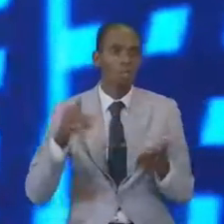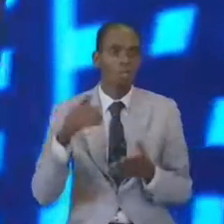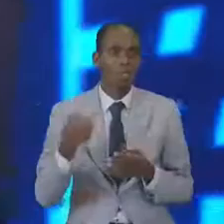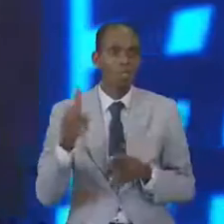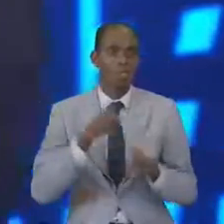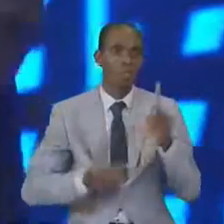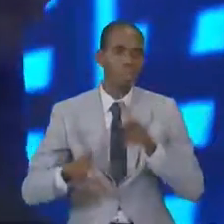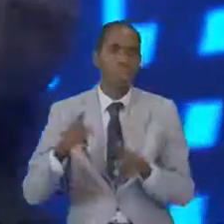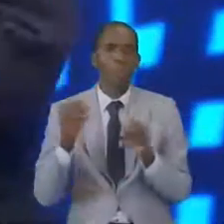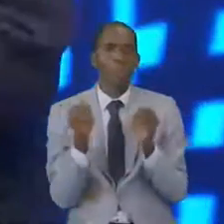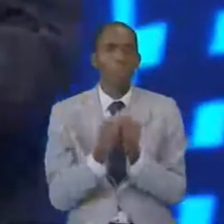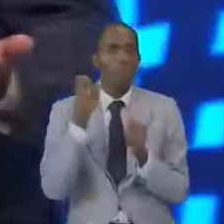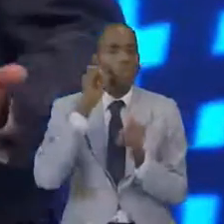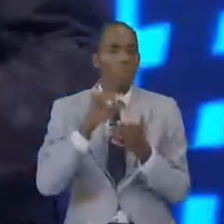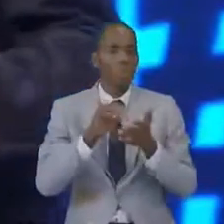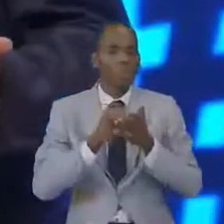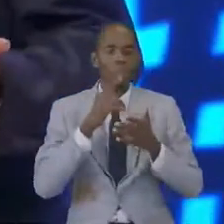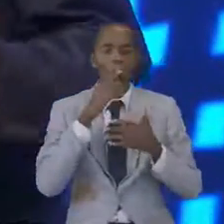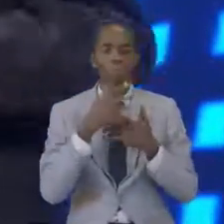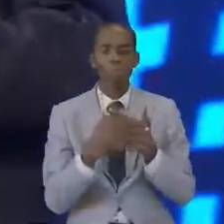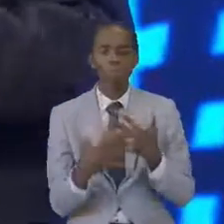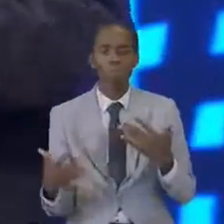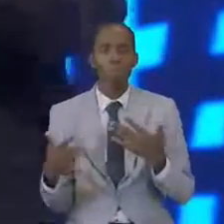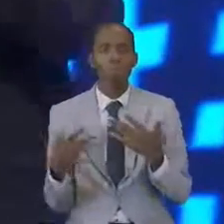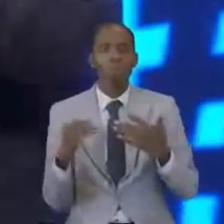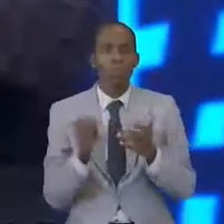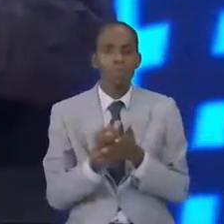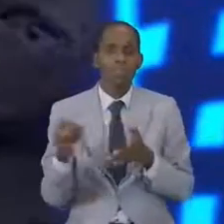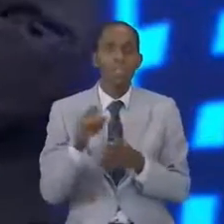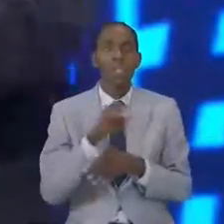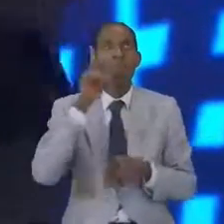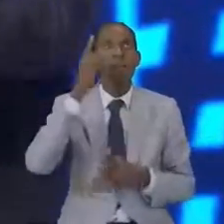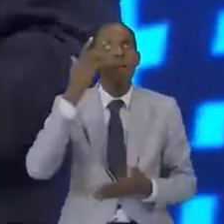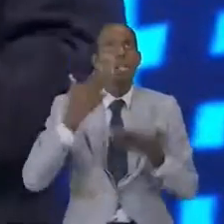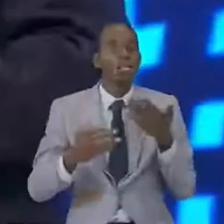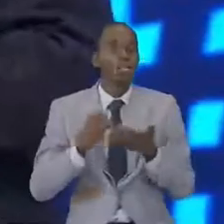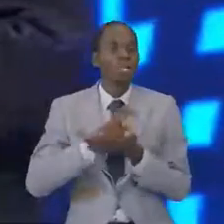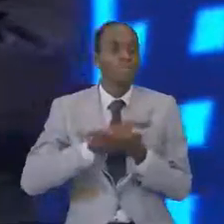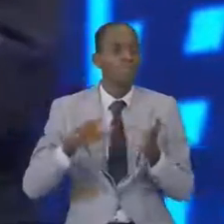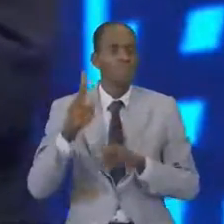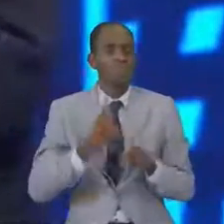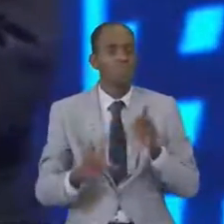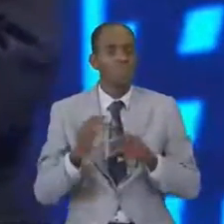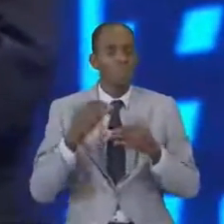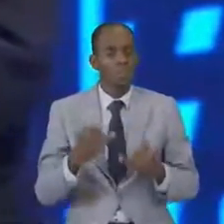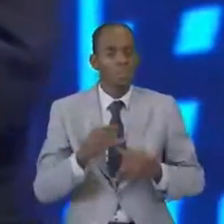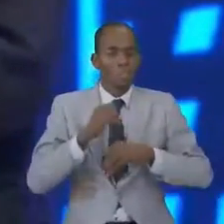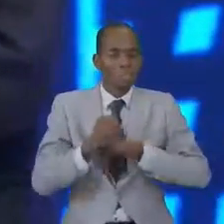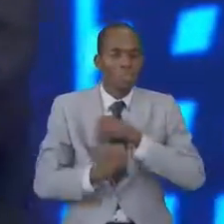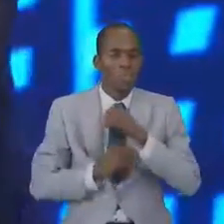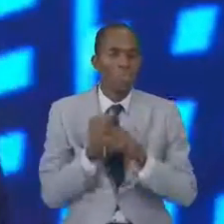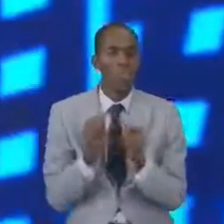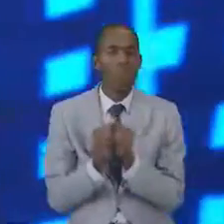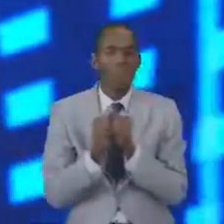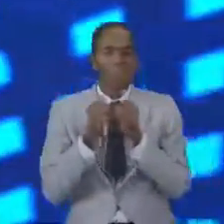que pour qu'il puisse vous sanctifier comment l'un de ses enfants et enfin de sanctifier le peuple pour pas